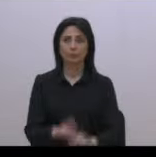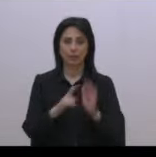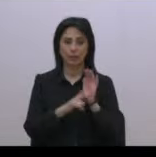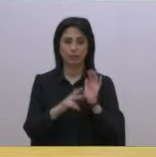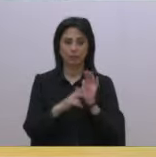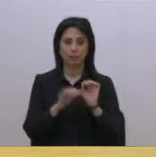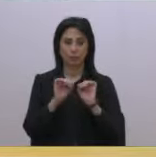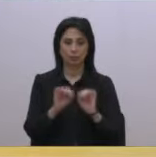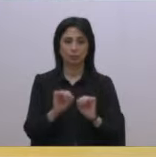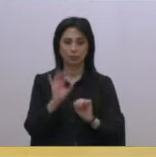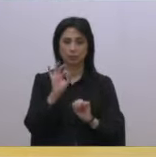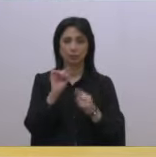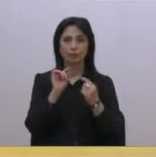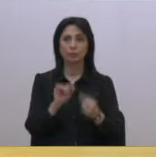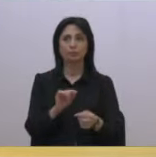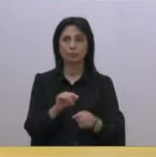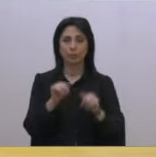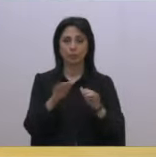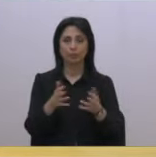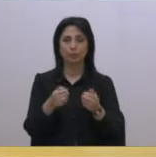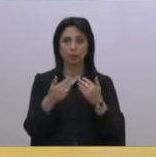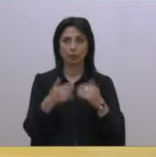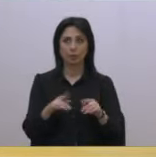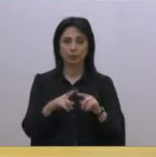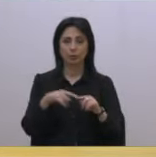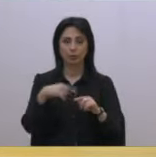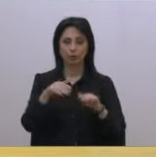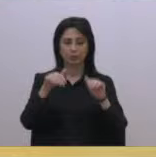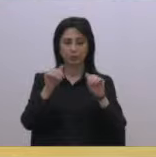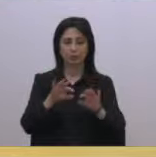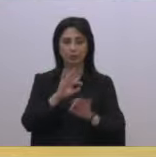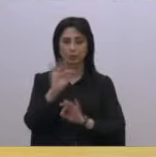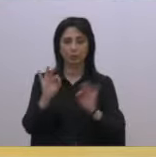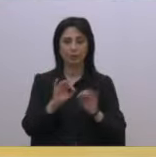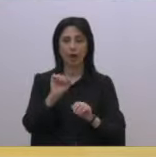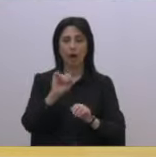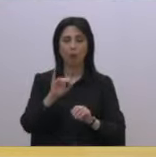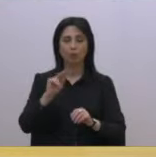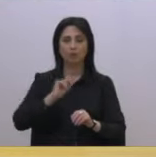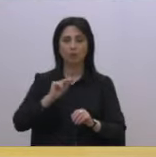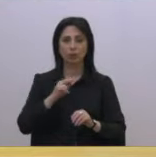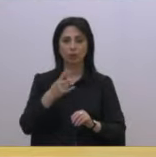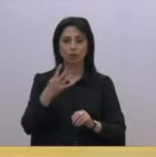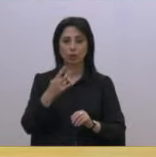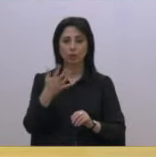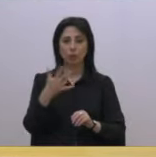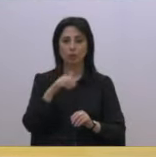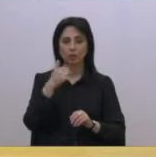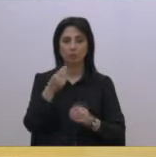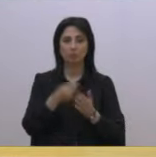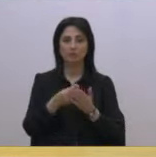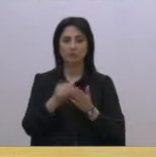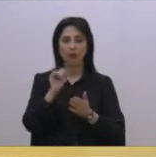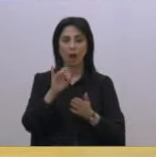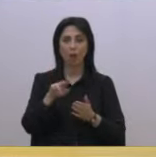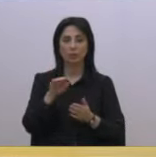სამოცდათ თვრამეტი მოხრე, ნული წინააღმდეგი, დადგენილება მიღებულია. შემდეგი დადგენილების პროექტი აუდიტის სამსახურის 24-25 წლის ფინანსური